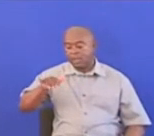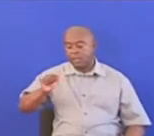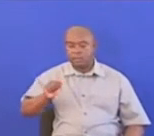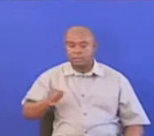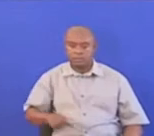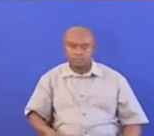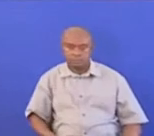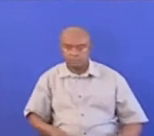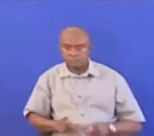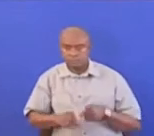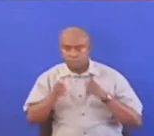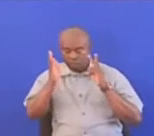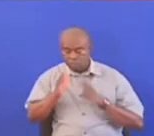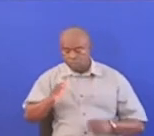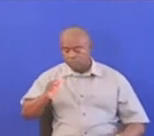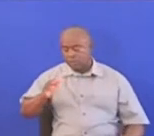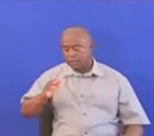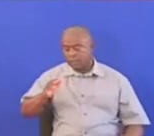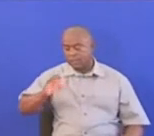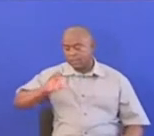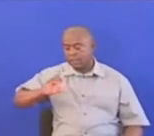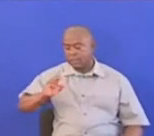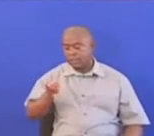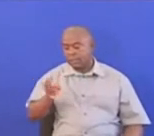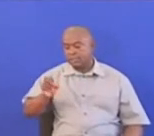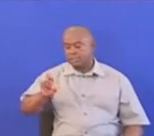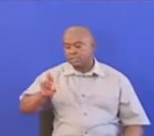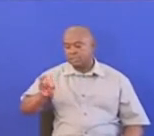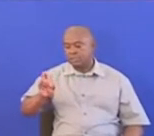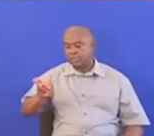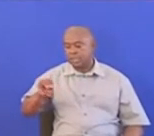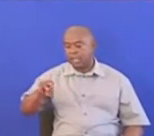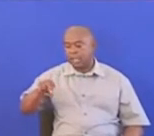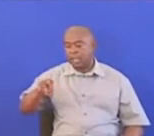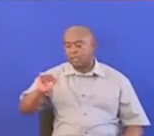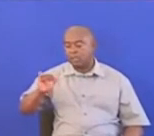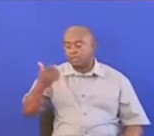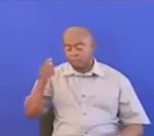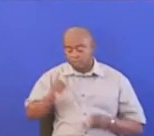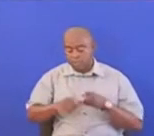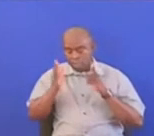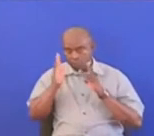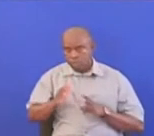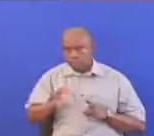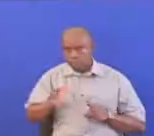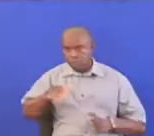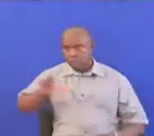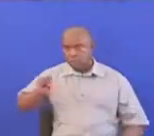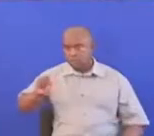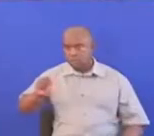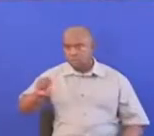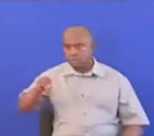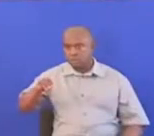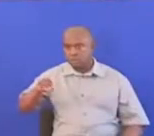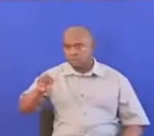Mheshimiwa Emmanuel Peter Cherehani, Mheshimiwa Dr. Florence George Samizi ajiandae.